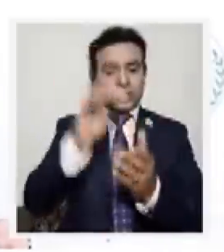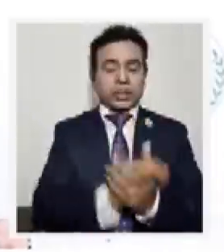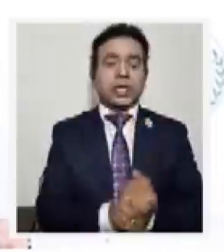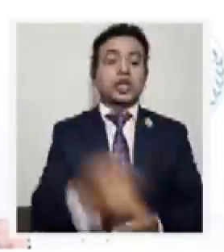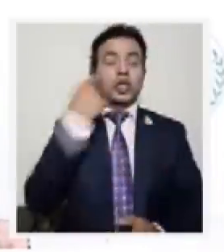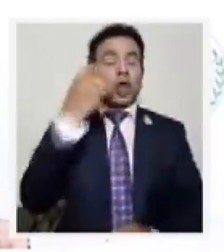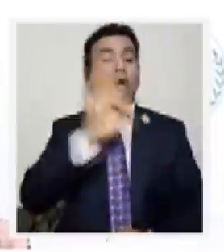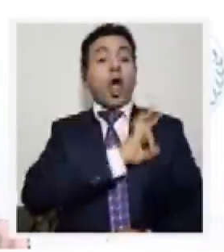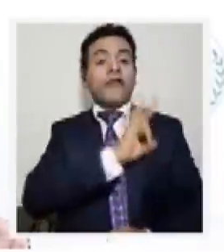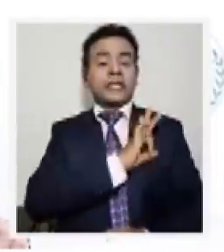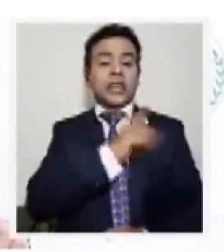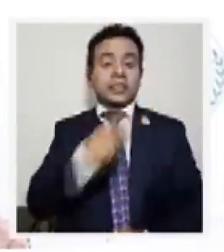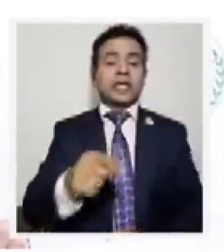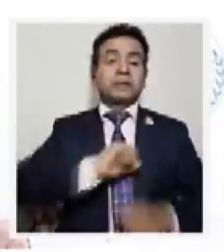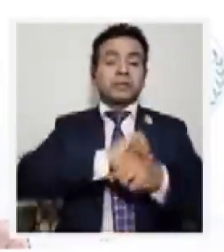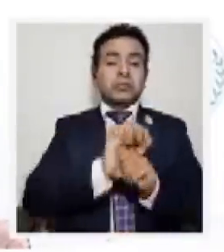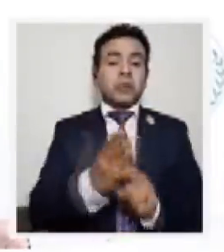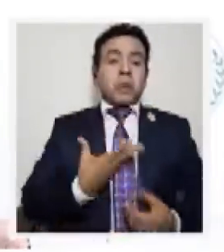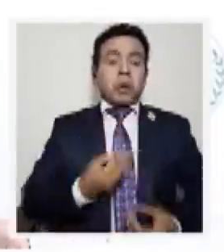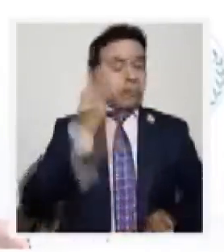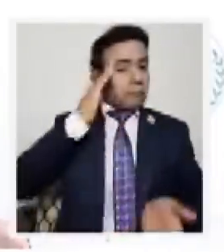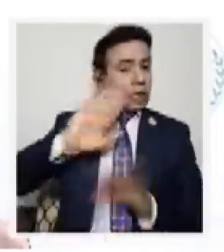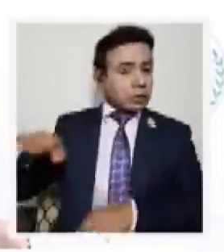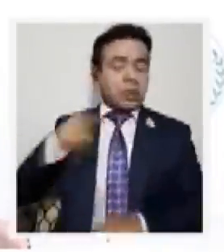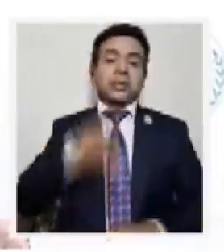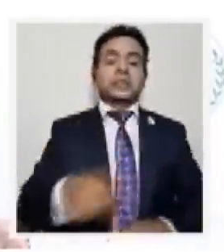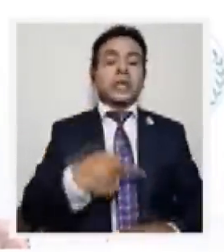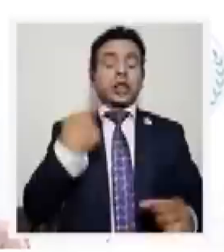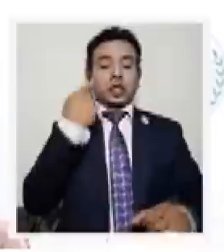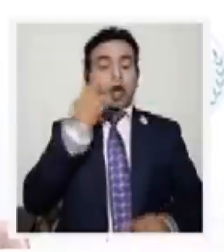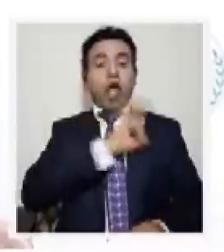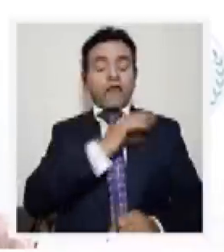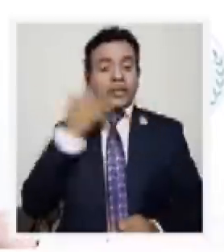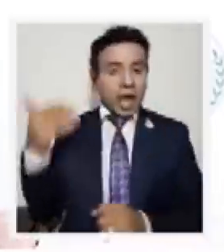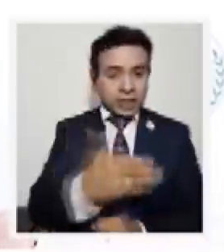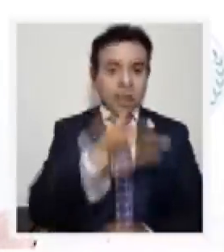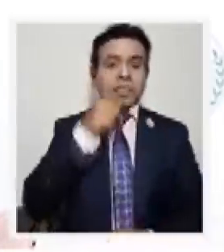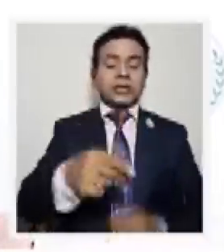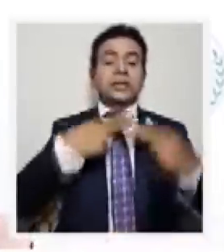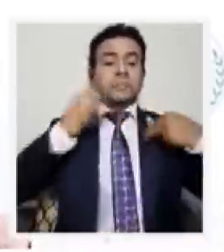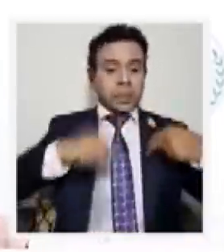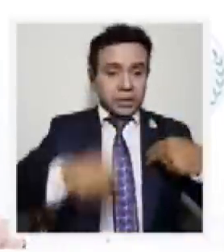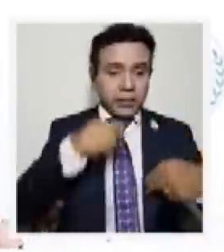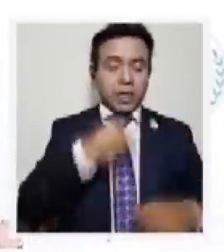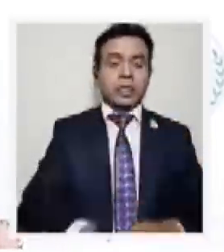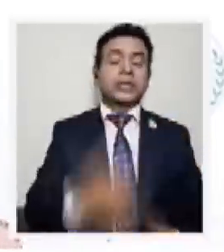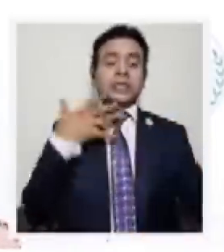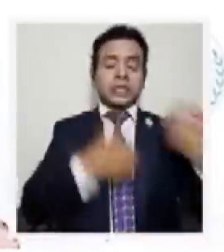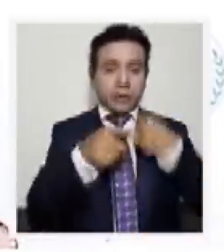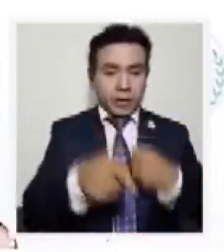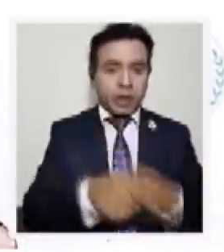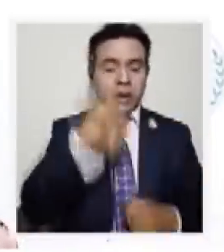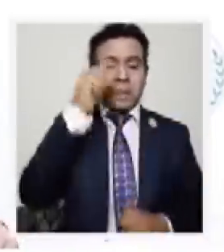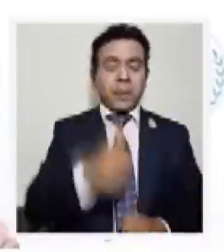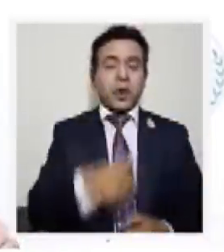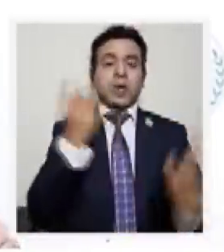কাজ করছেন, যারা সেনাবাহিনীতে কাজ করছেন, বিচার বিভাগ, ব্যাংক, বিমা, সর্বস্তরে যারা যেখান থেকে এই